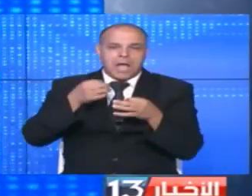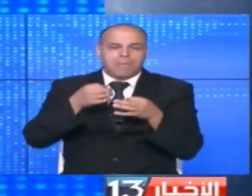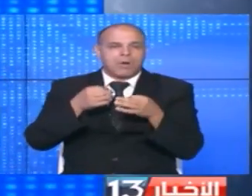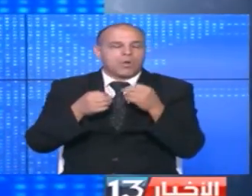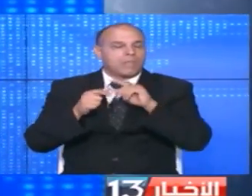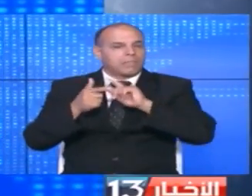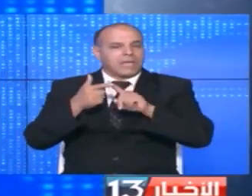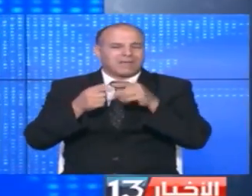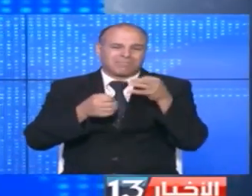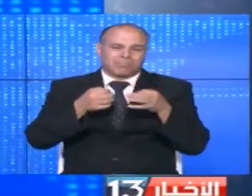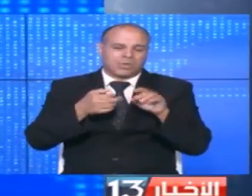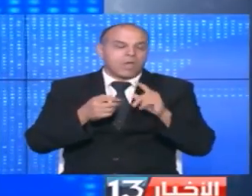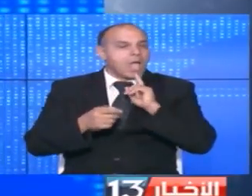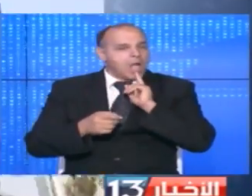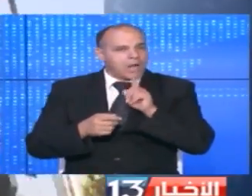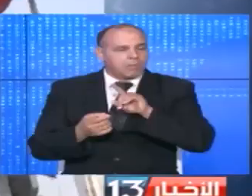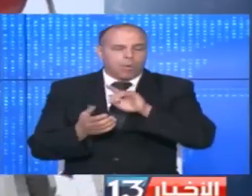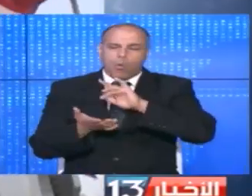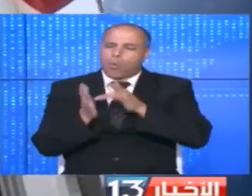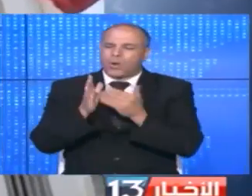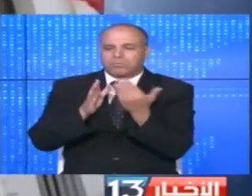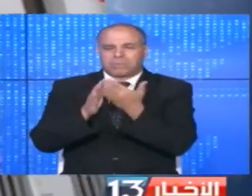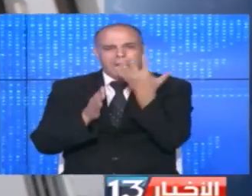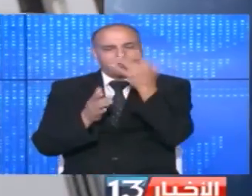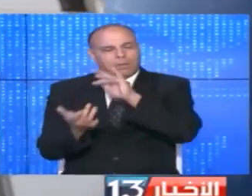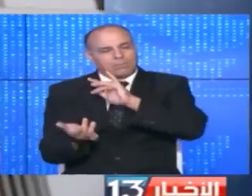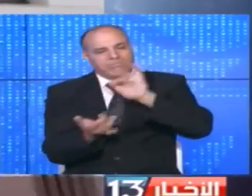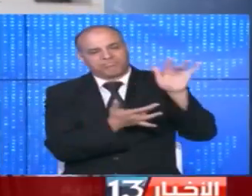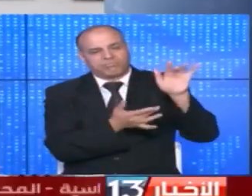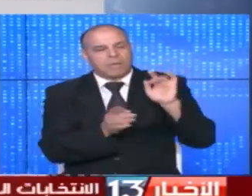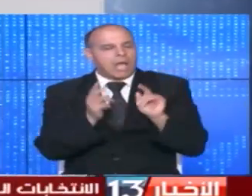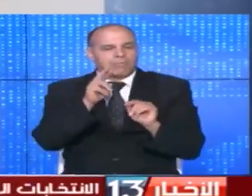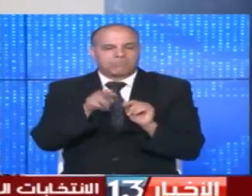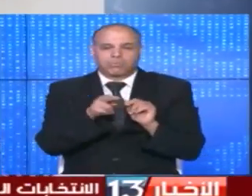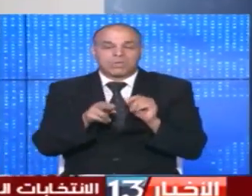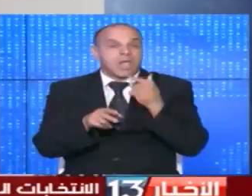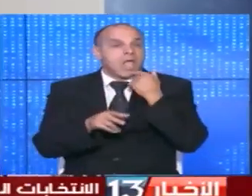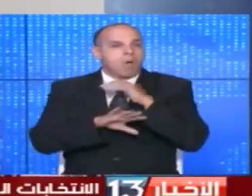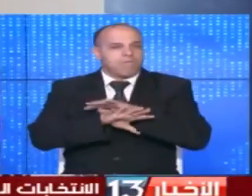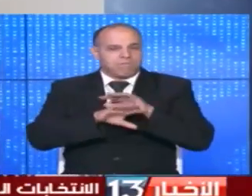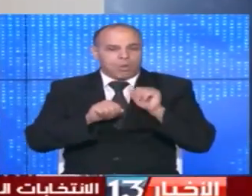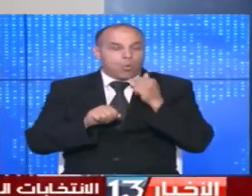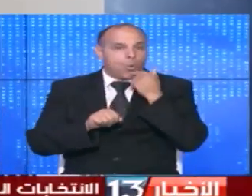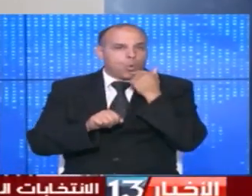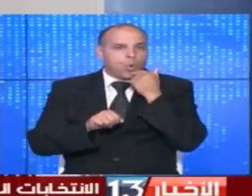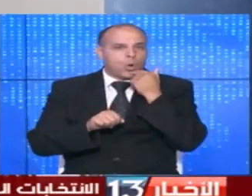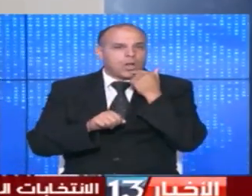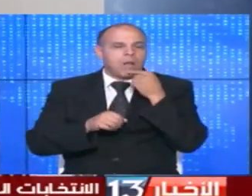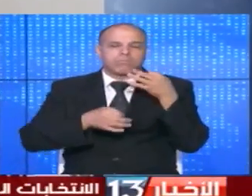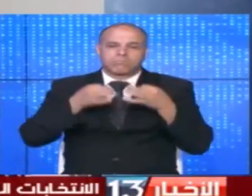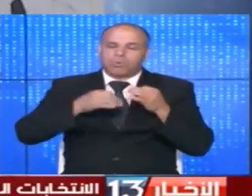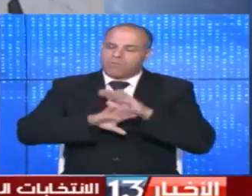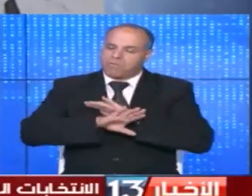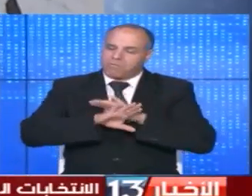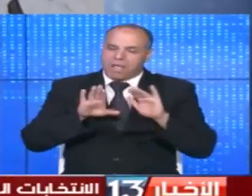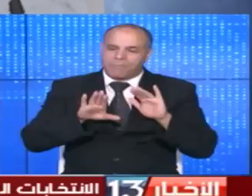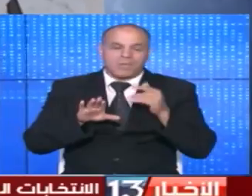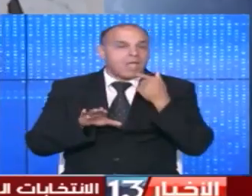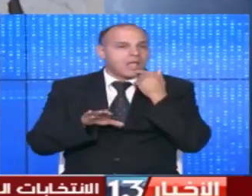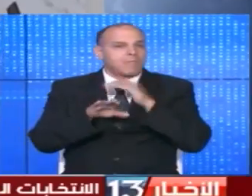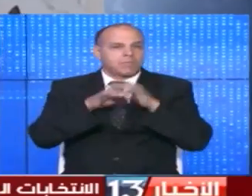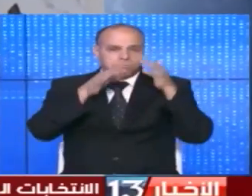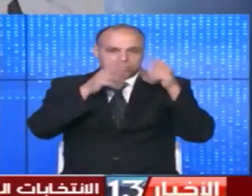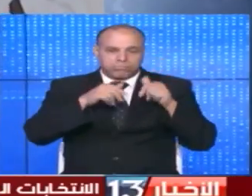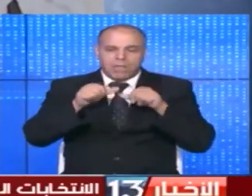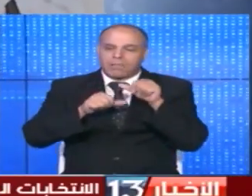الثانيه وقررت رفض جميع الطوال المقدمه اليها لينتهي بذلك التطور القضائي فيما يتعلق بنتائج